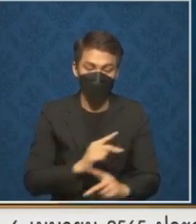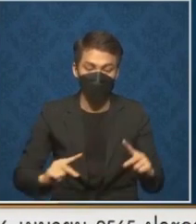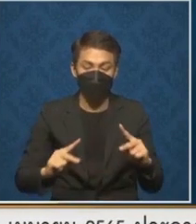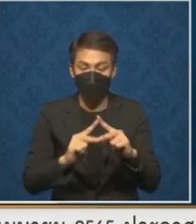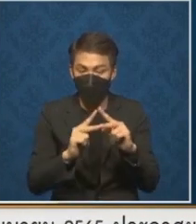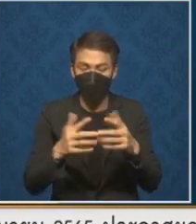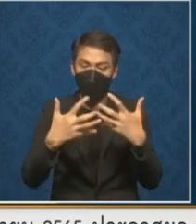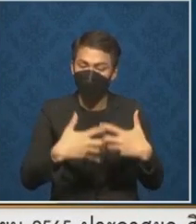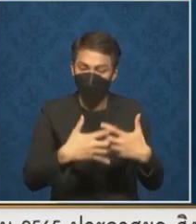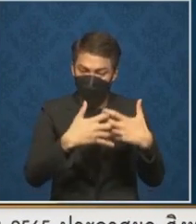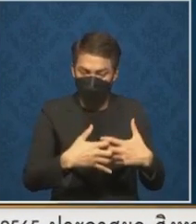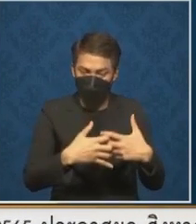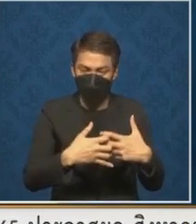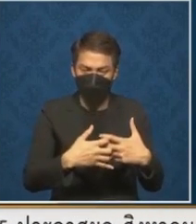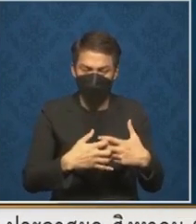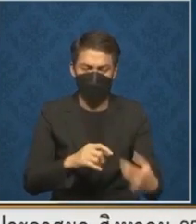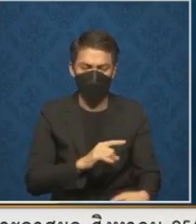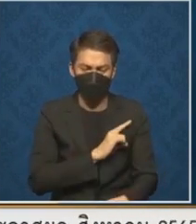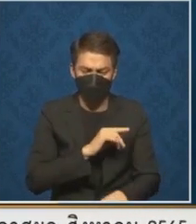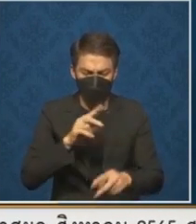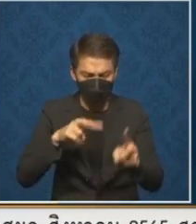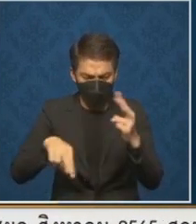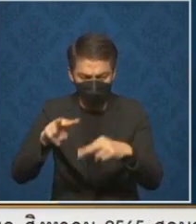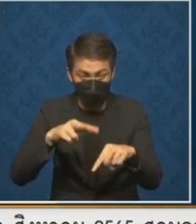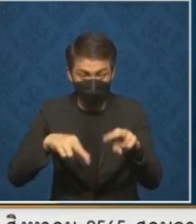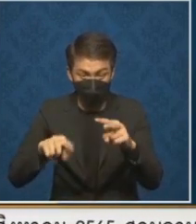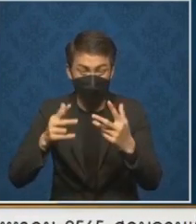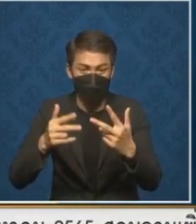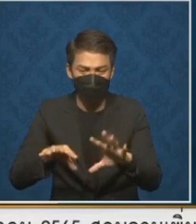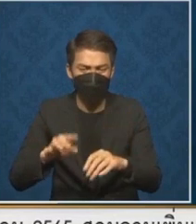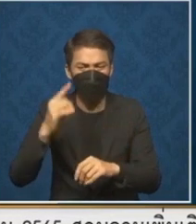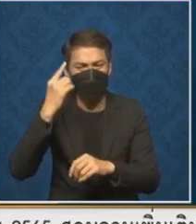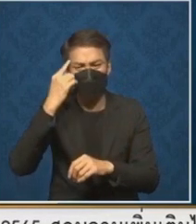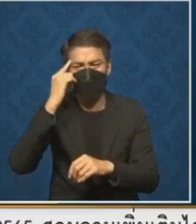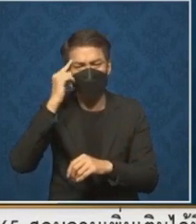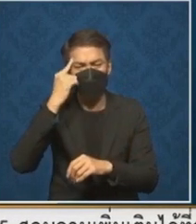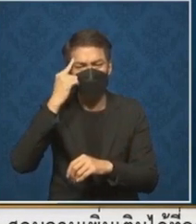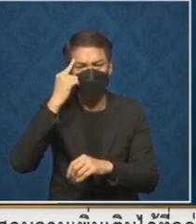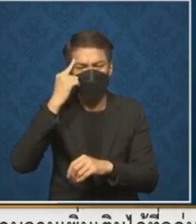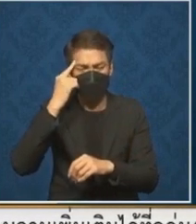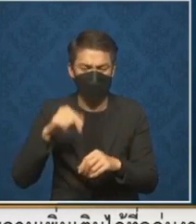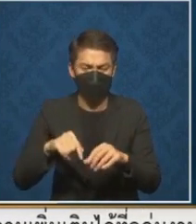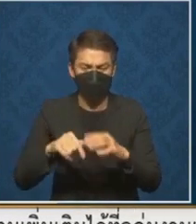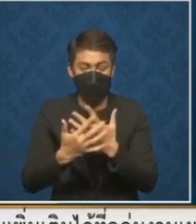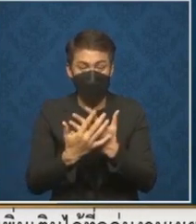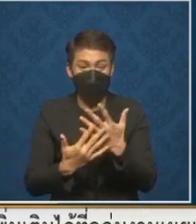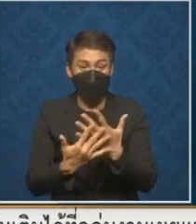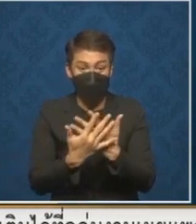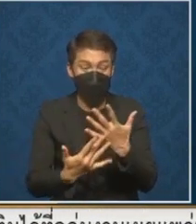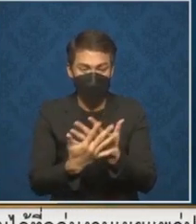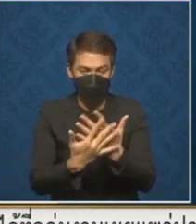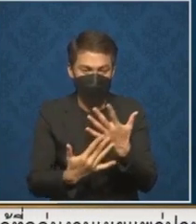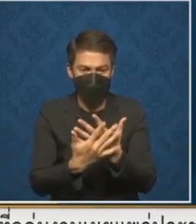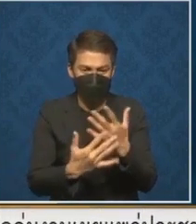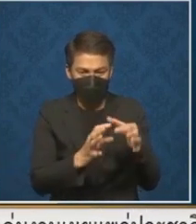หนวยงานต่ๆ ไปตัสอบแล้วไม่รู้ว่าเลือดมีสารที่อยู่ในเลือดเกิด